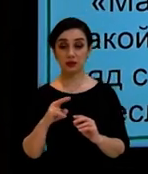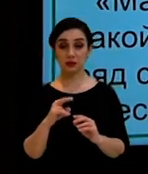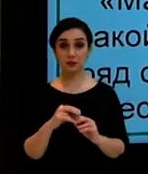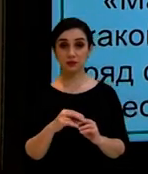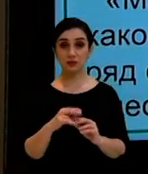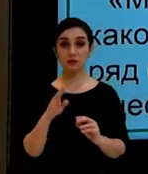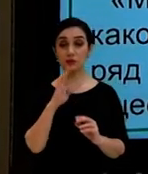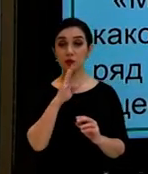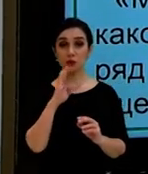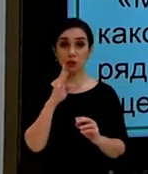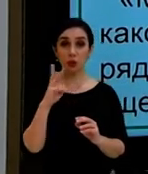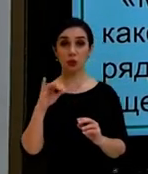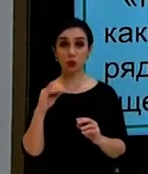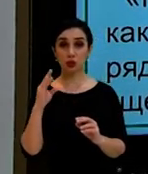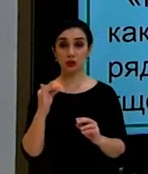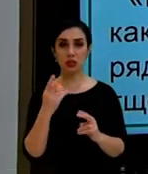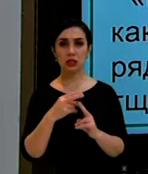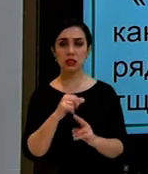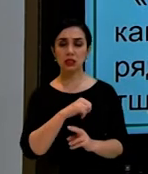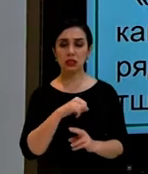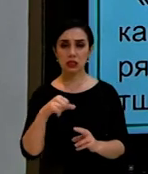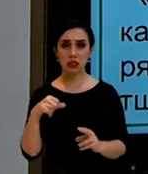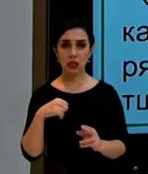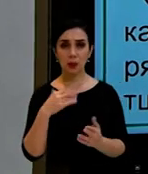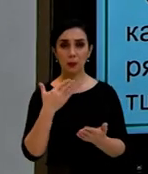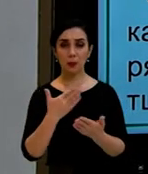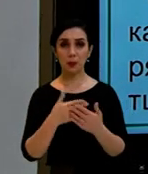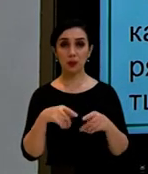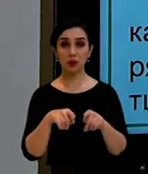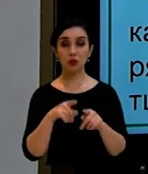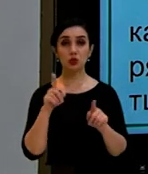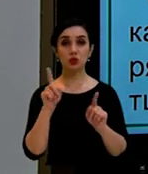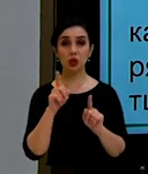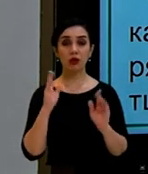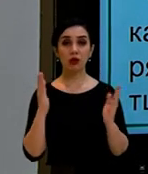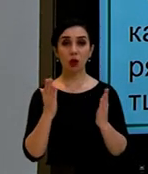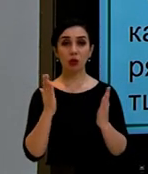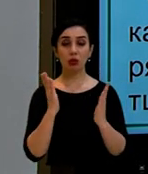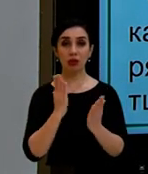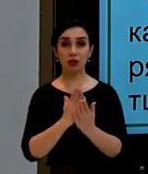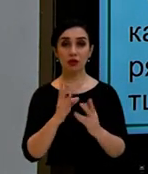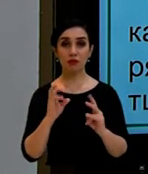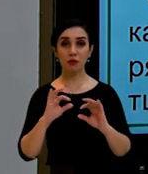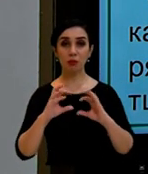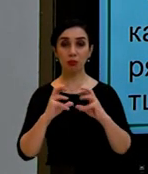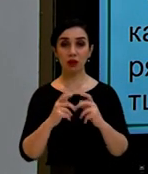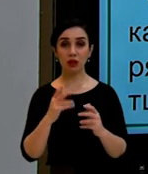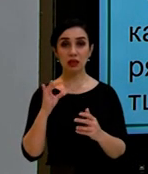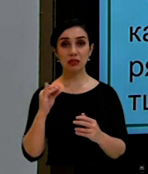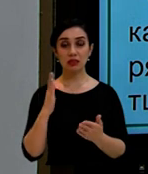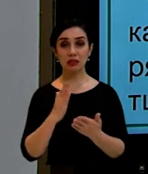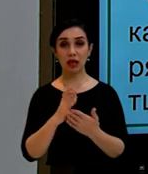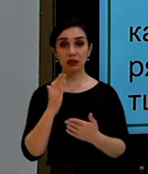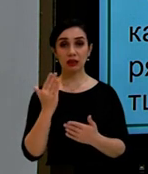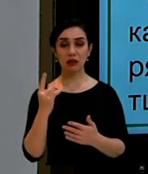мамамуши это самый почётный сам какой только есть в мире вы станете